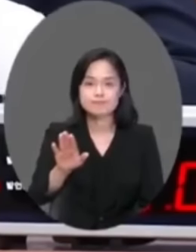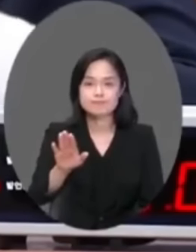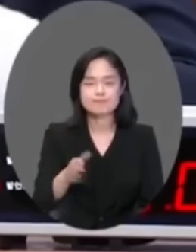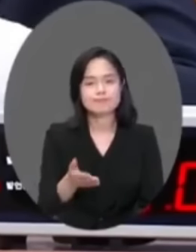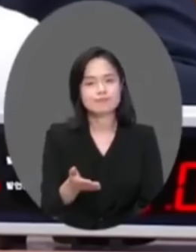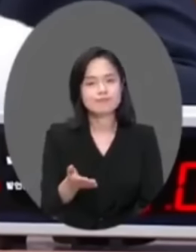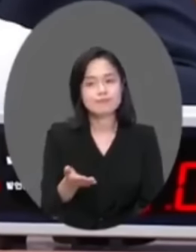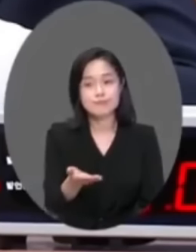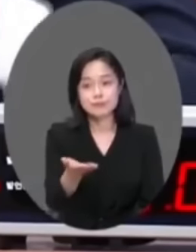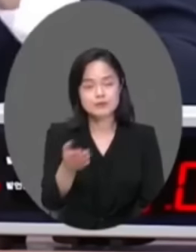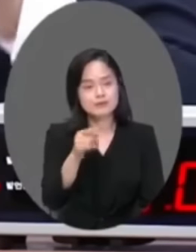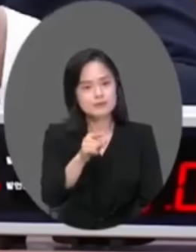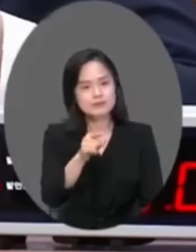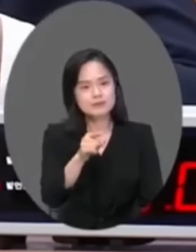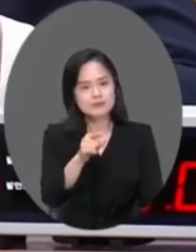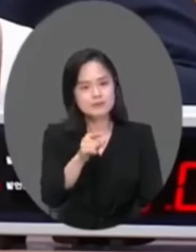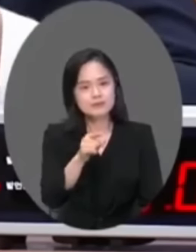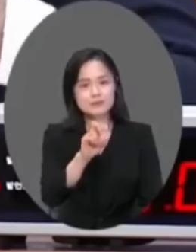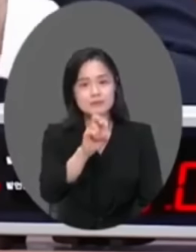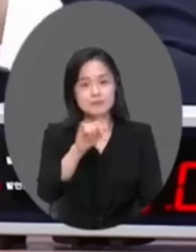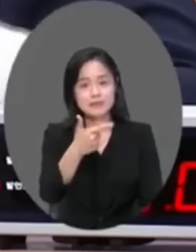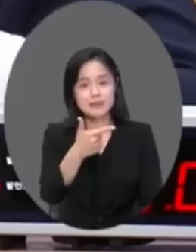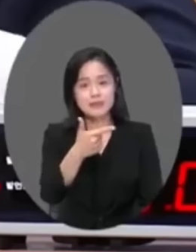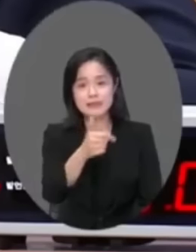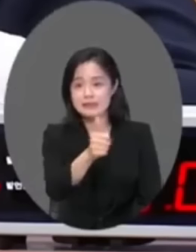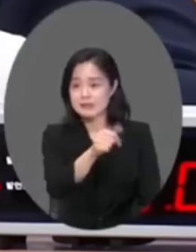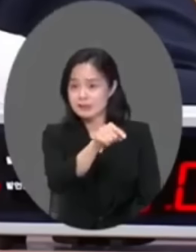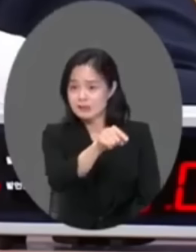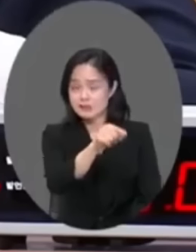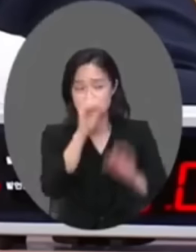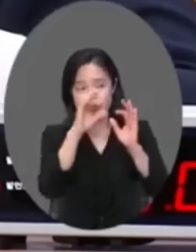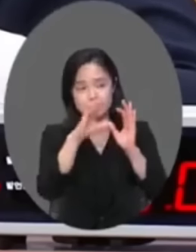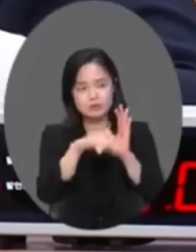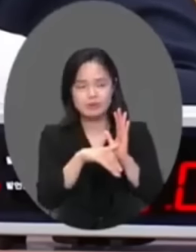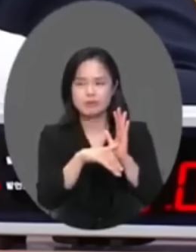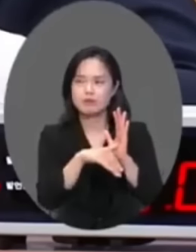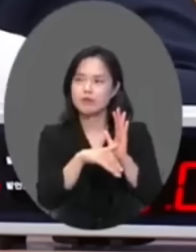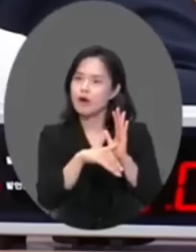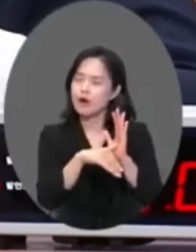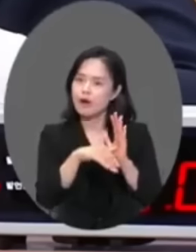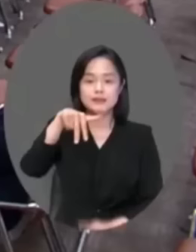수 있는 국민의 위원들 아무도 안 계세요 저런 분은 처음이잖아요 지금